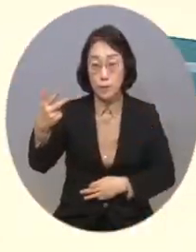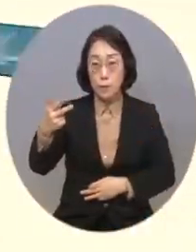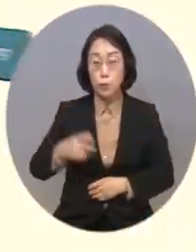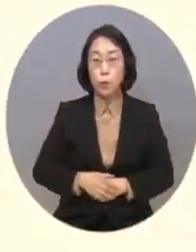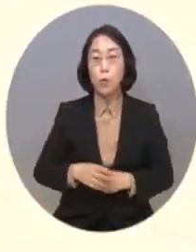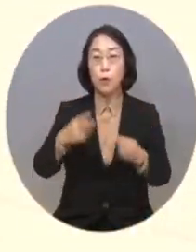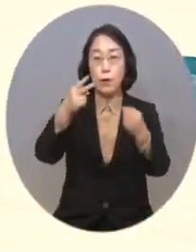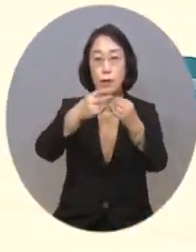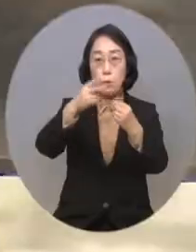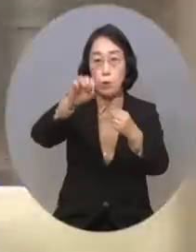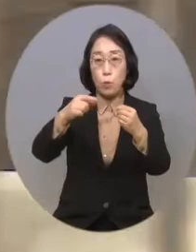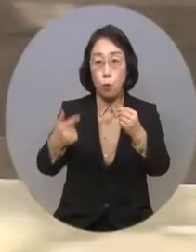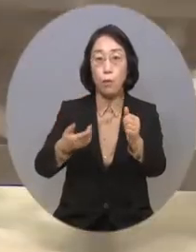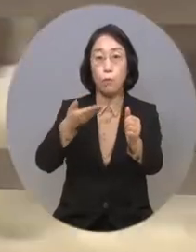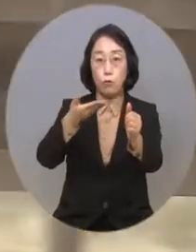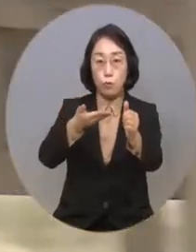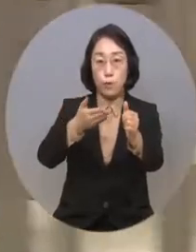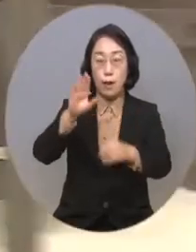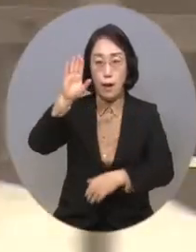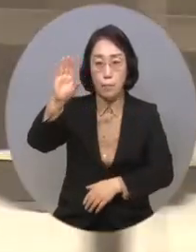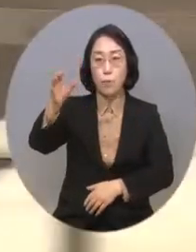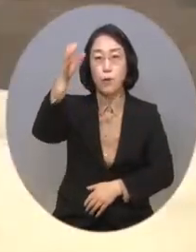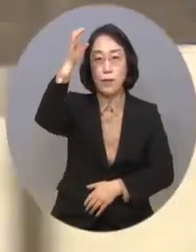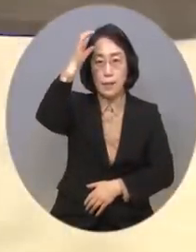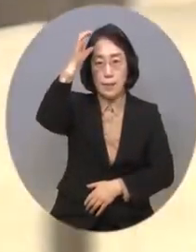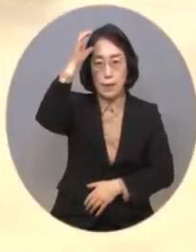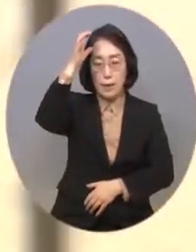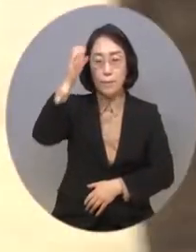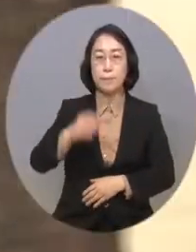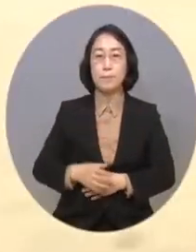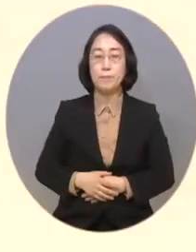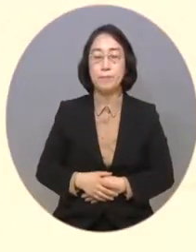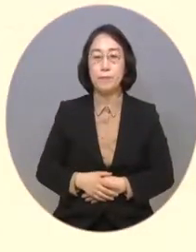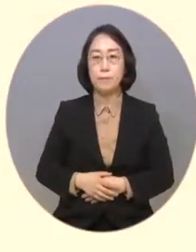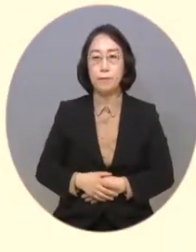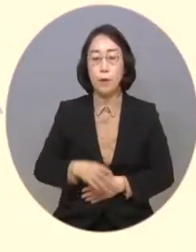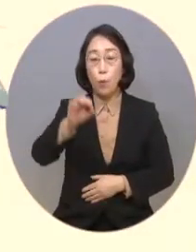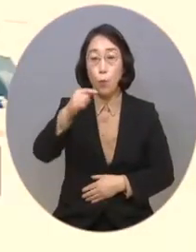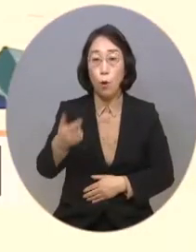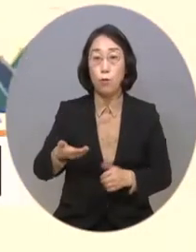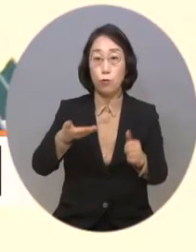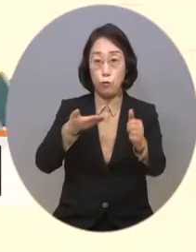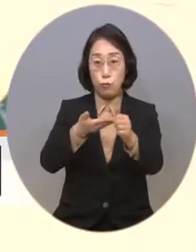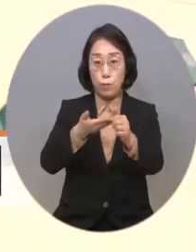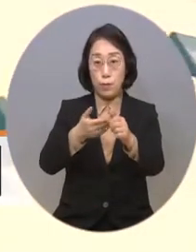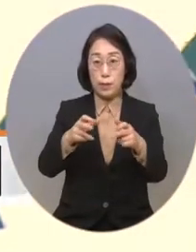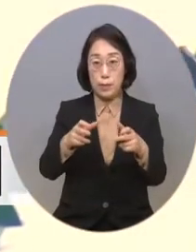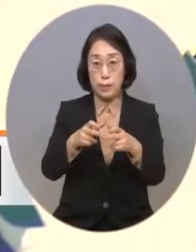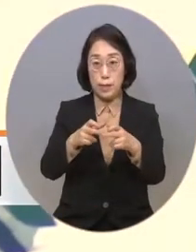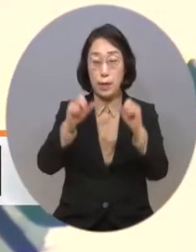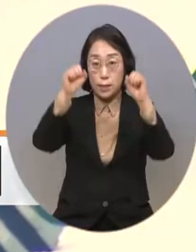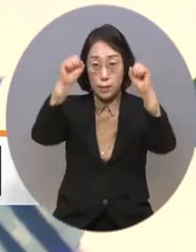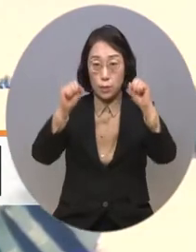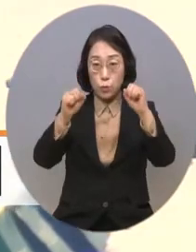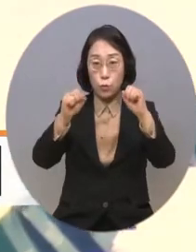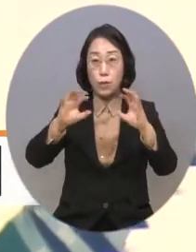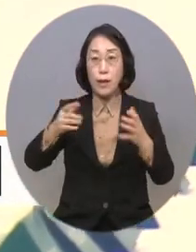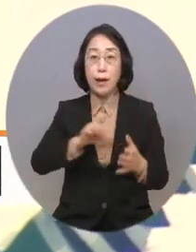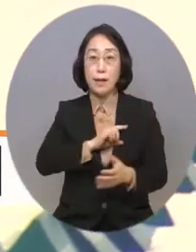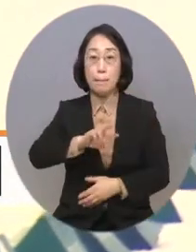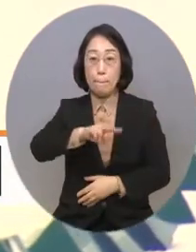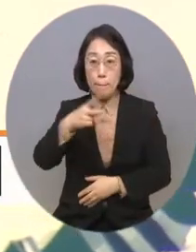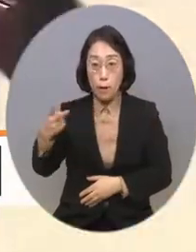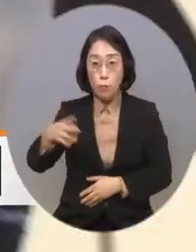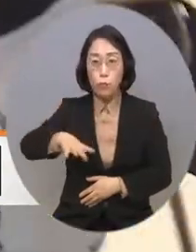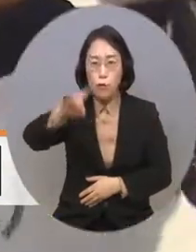차지한 원유민 선수도 앞으로의 기대감을 높였습니다. 원유민 선수는 장애인 체육 1호 귀화 선수로 주목을